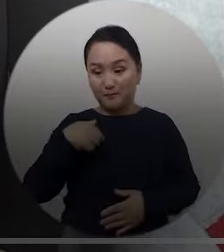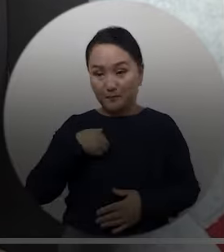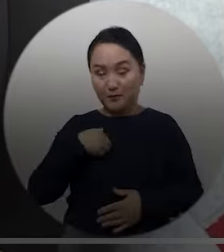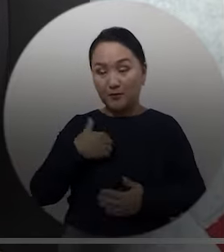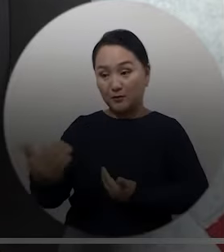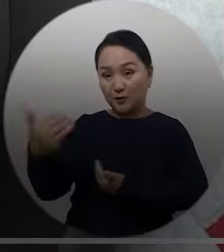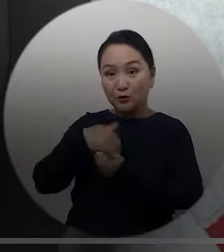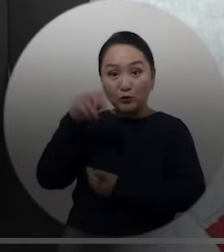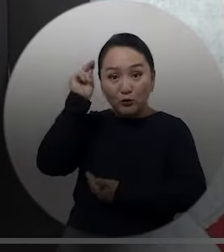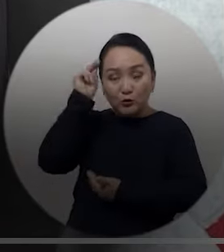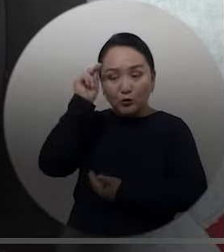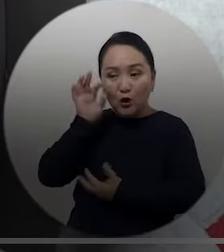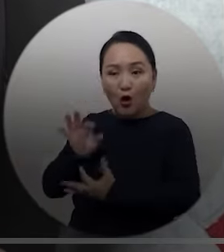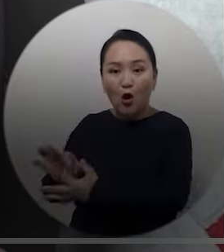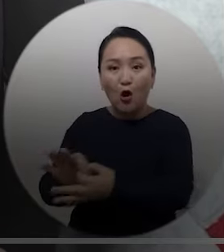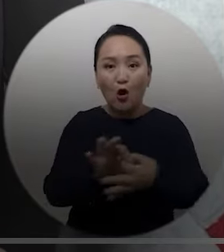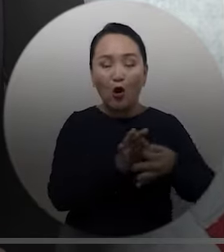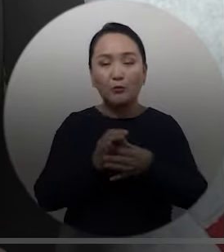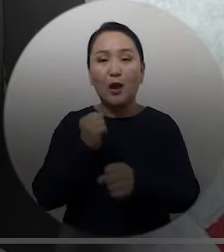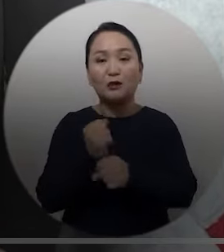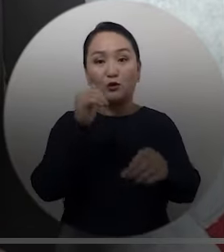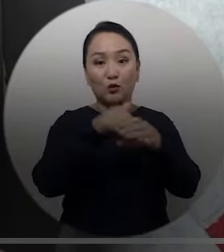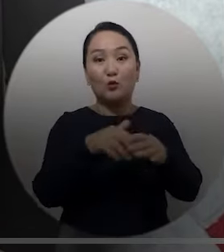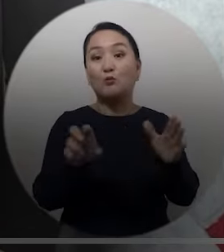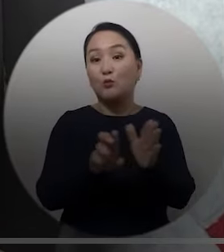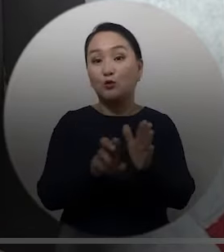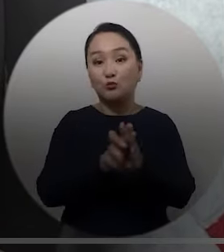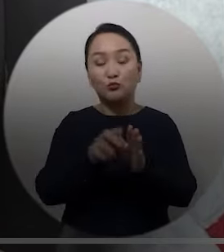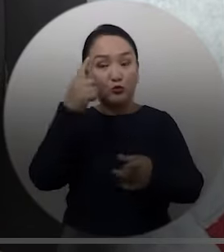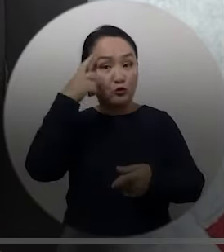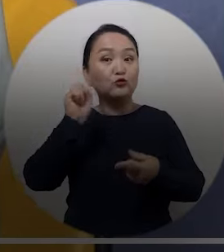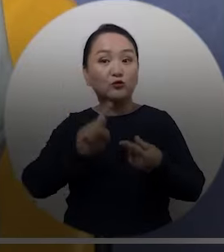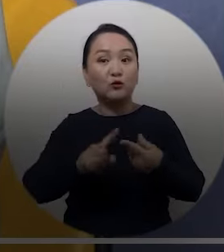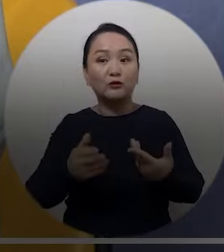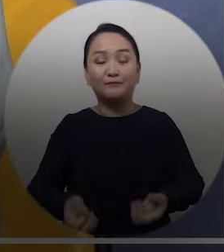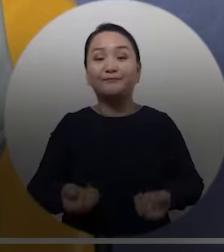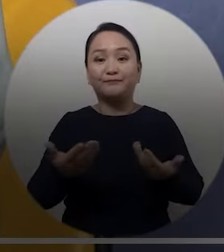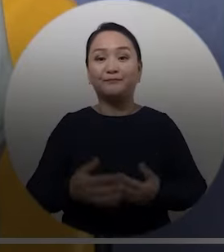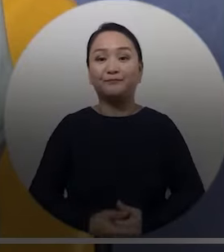нэр үйл хөдлөл хөрөнгийн салбарт зуучилж ажилуулна гэсэн ийм зорилготой энэ хөтөлбөрөө бол нээж байгаа.